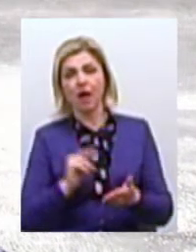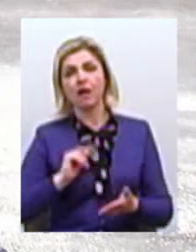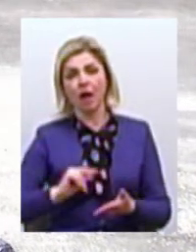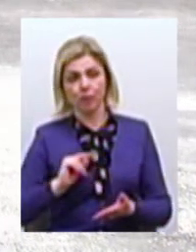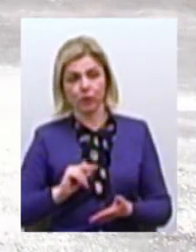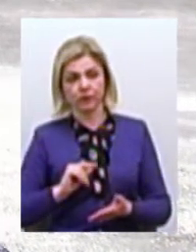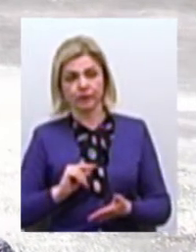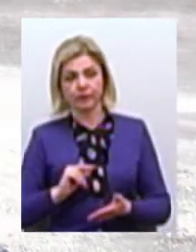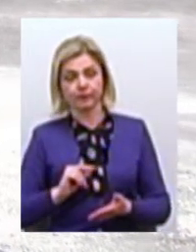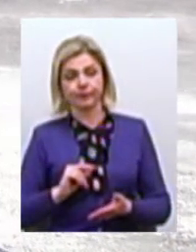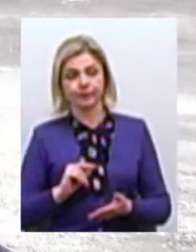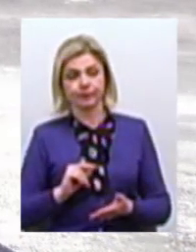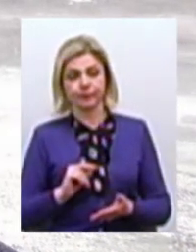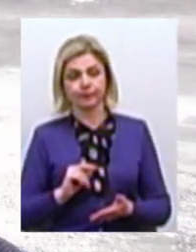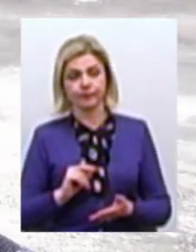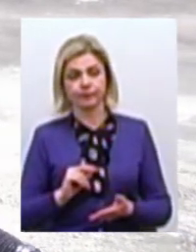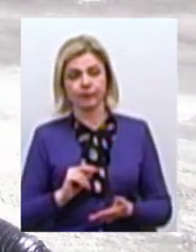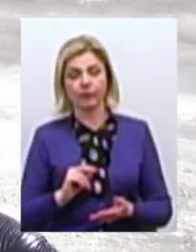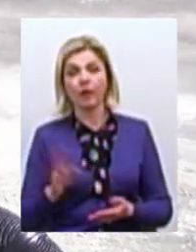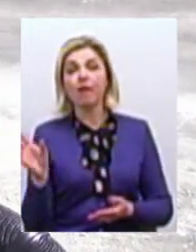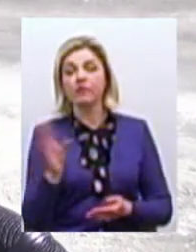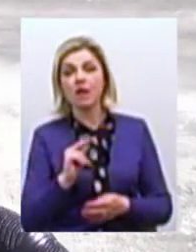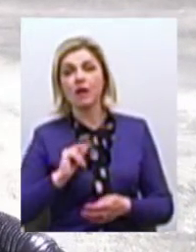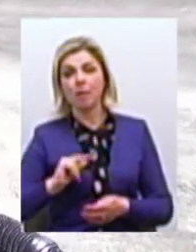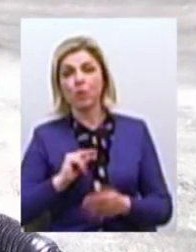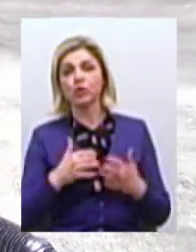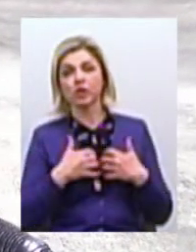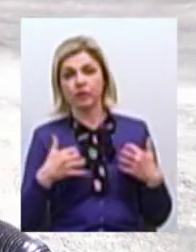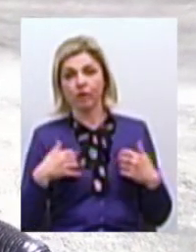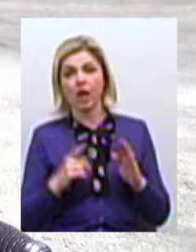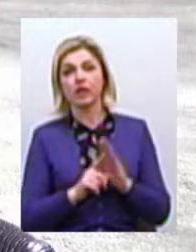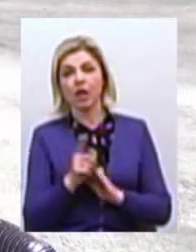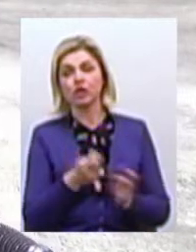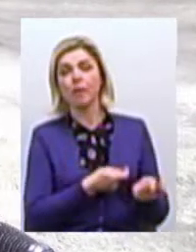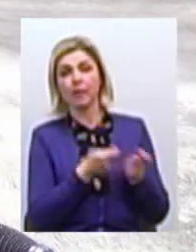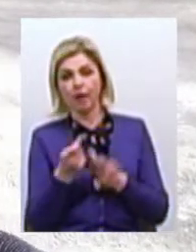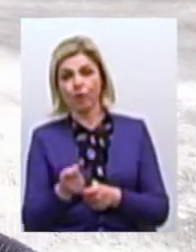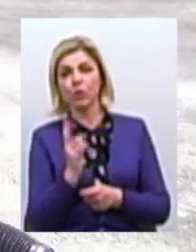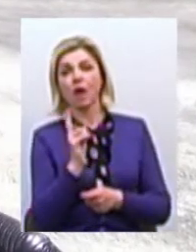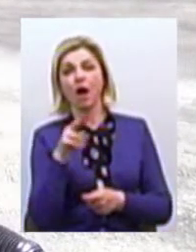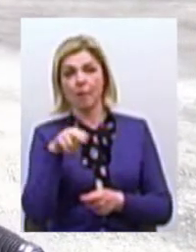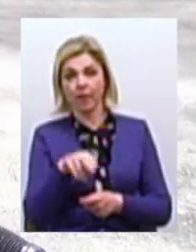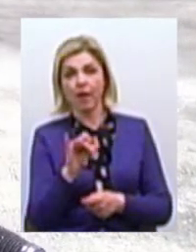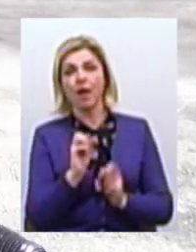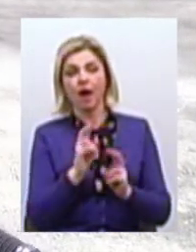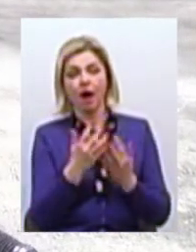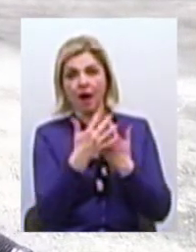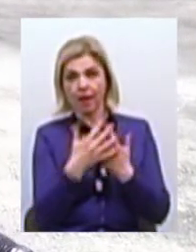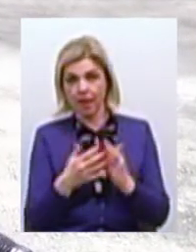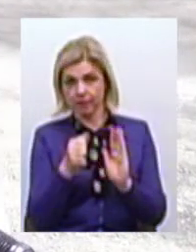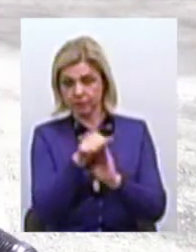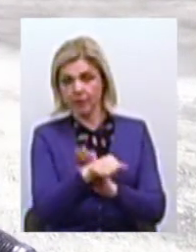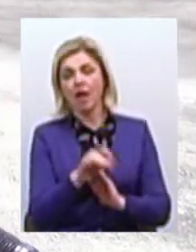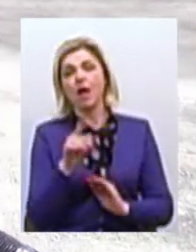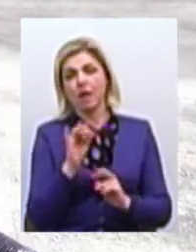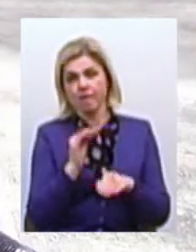виконувала обов'язки, тобто уся документація, уся робота з тваринами, починаючи від привозу на КП і закінчуючи, як саджали в клітини, і тварини виїжджали на своє фактичне